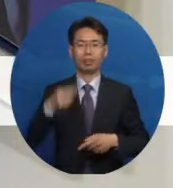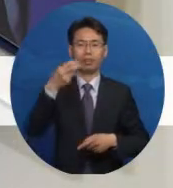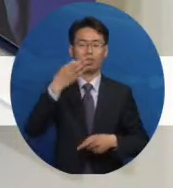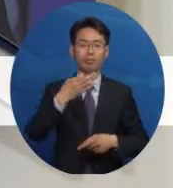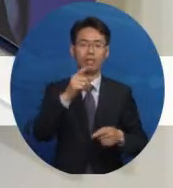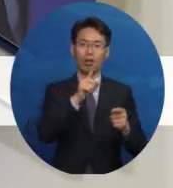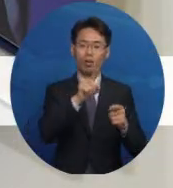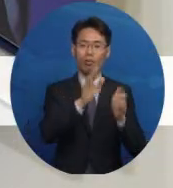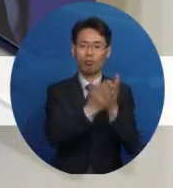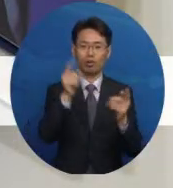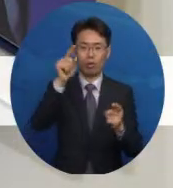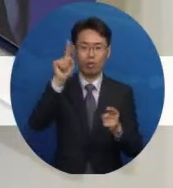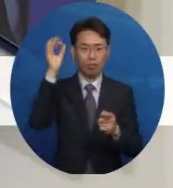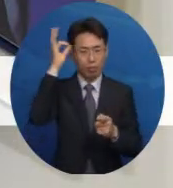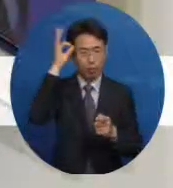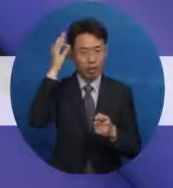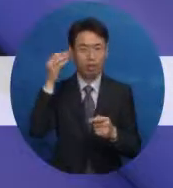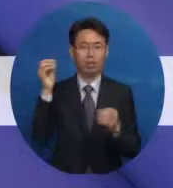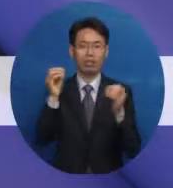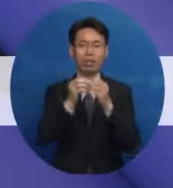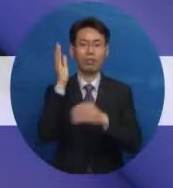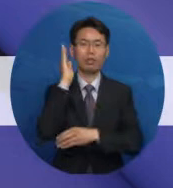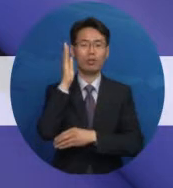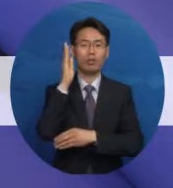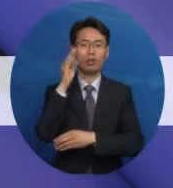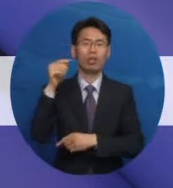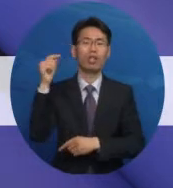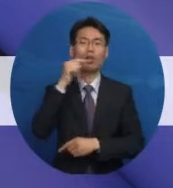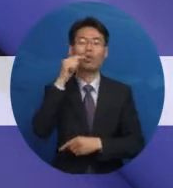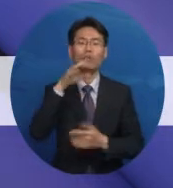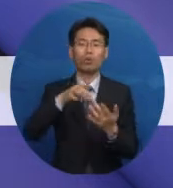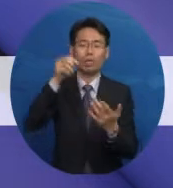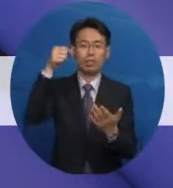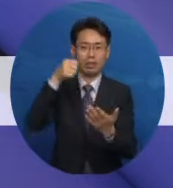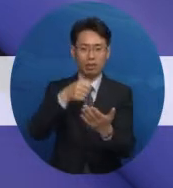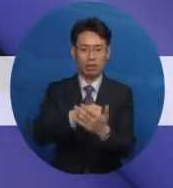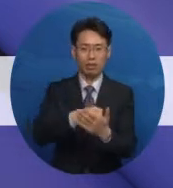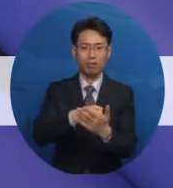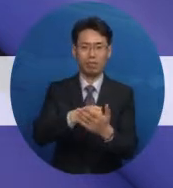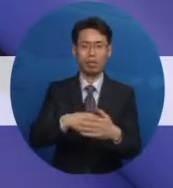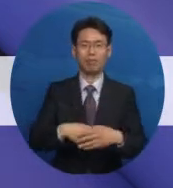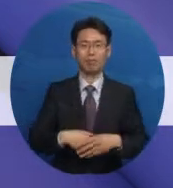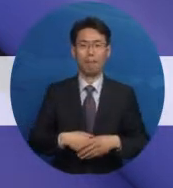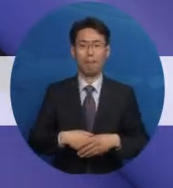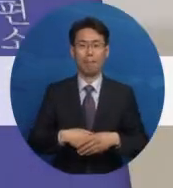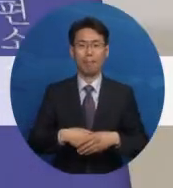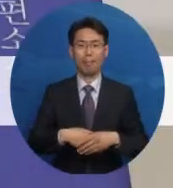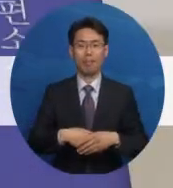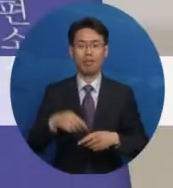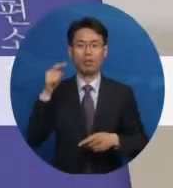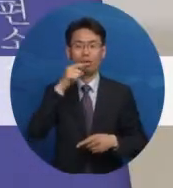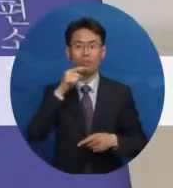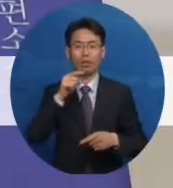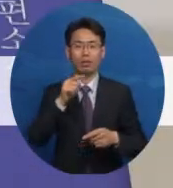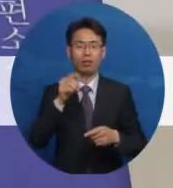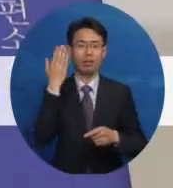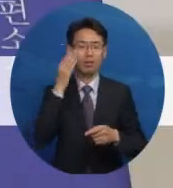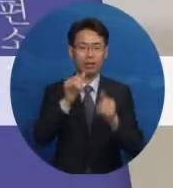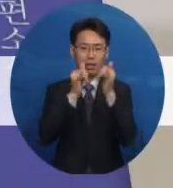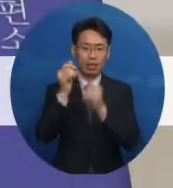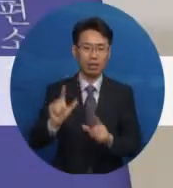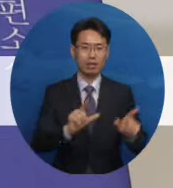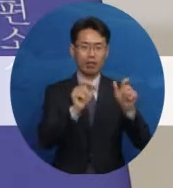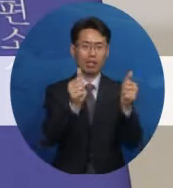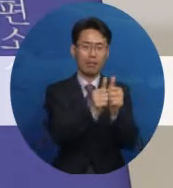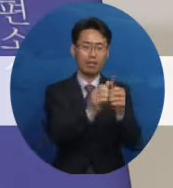2014 원북 원포항으로 박범신 작가의 40번째 장편 소설 소금이 선정됐습니다. 소금은 우리나라 현대사를